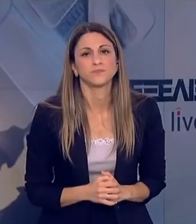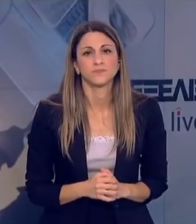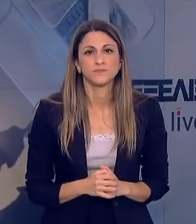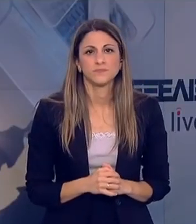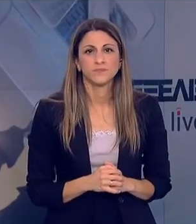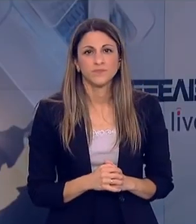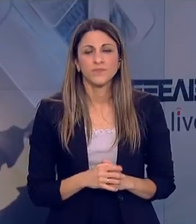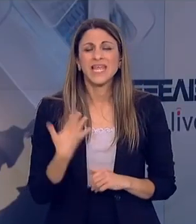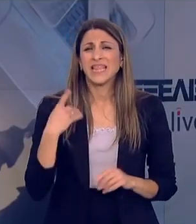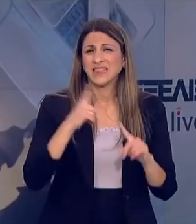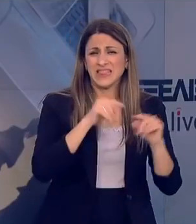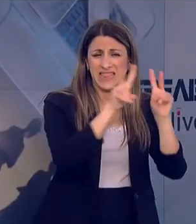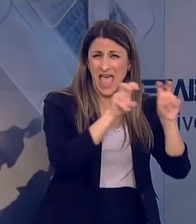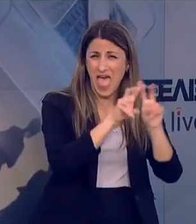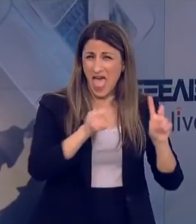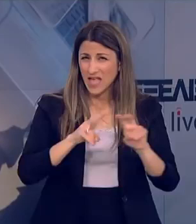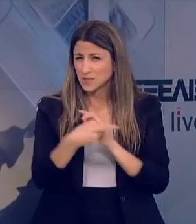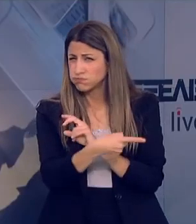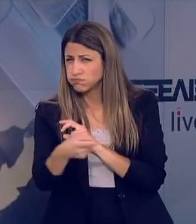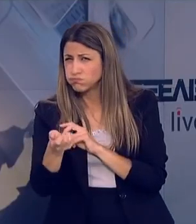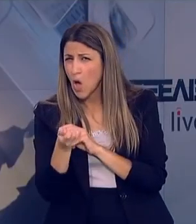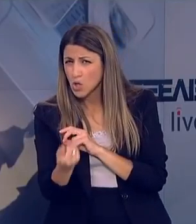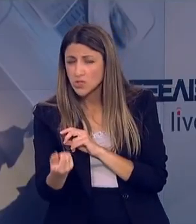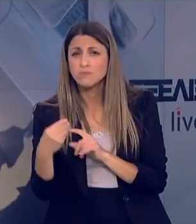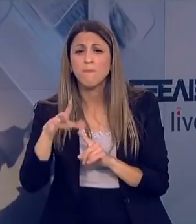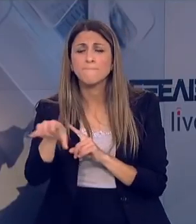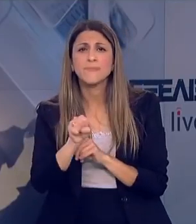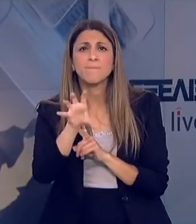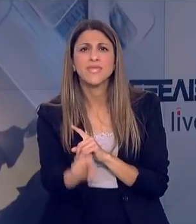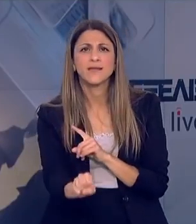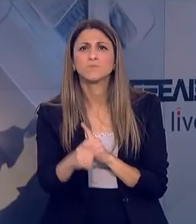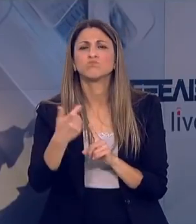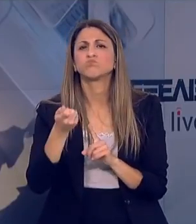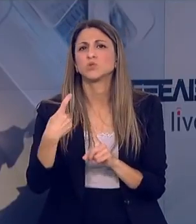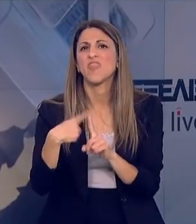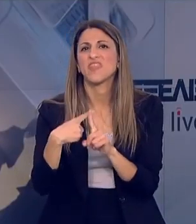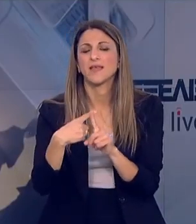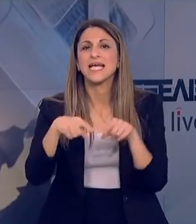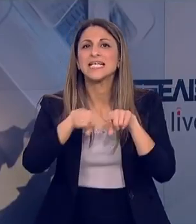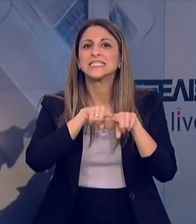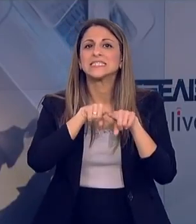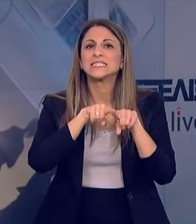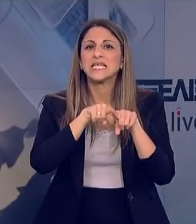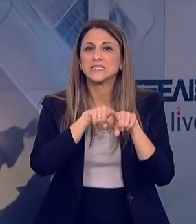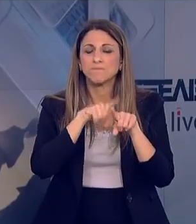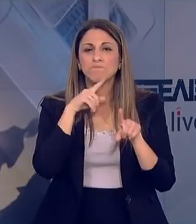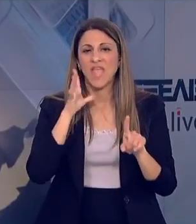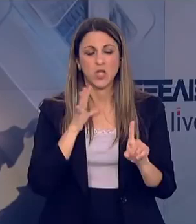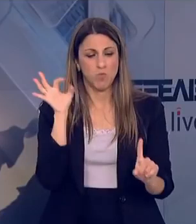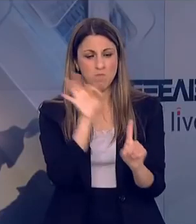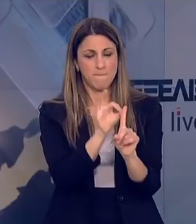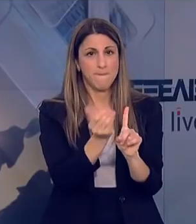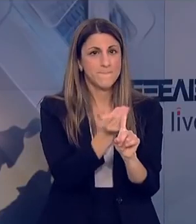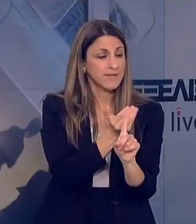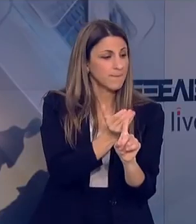επιβεβαιωμένο κρούσμα και πόσα τεστ έχουν γίνει ανά κρούσμα σχετίζεται με την ιχνηλασιμότητα ενός κρούσματος